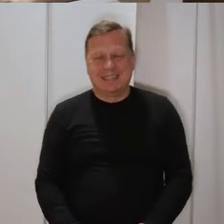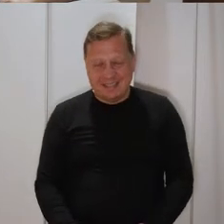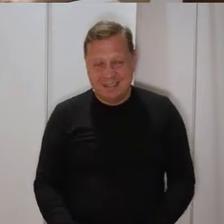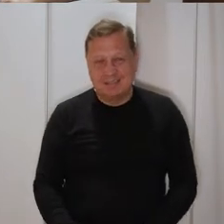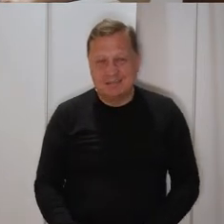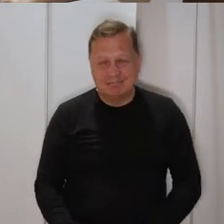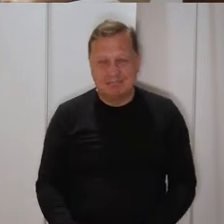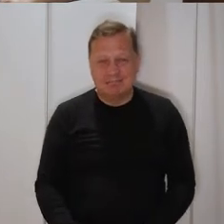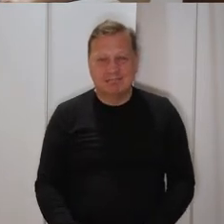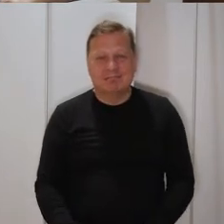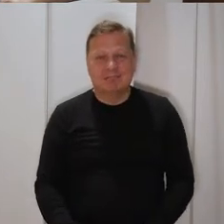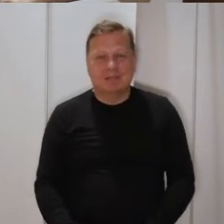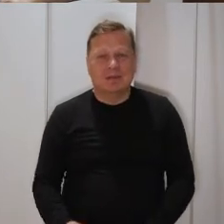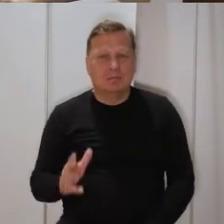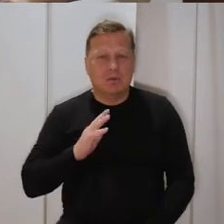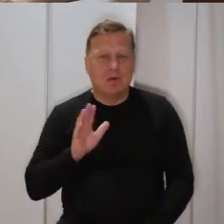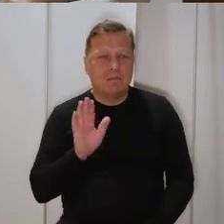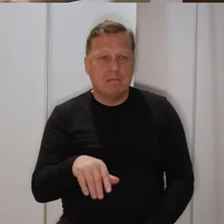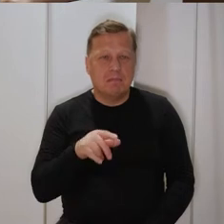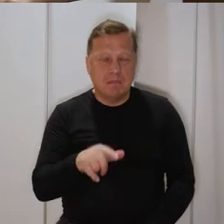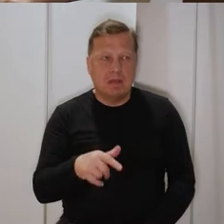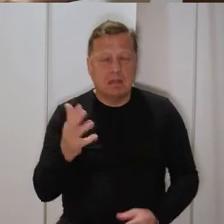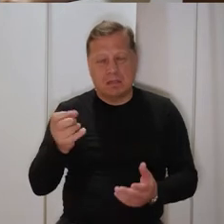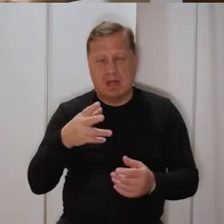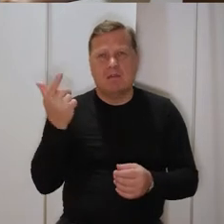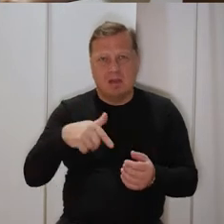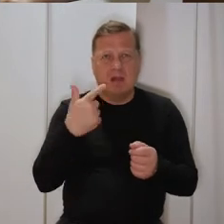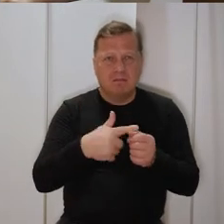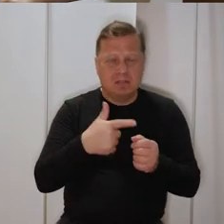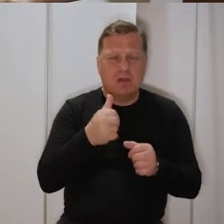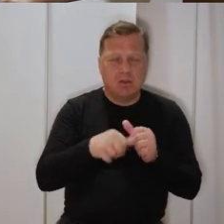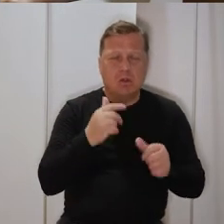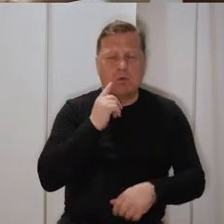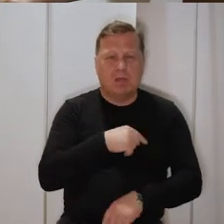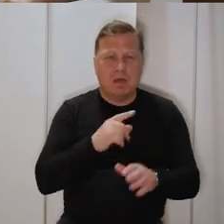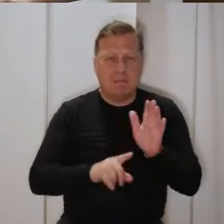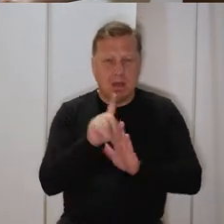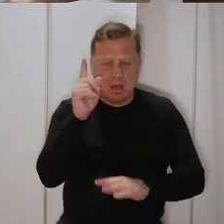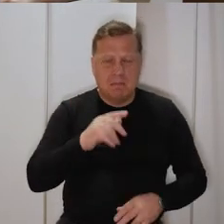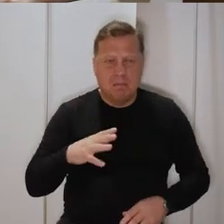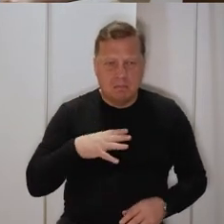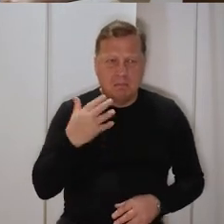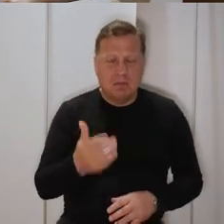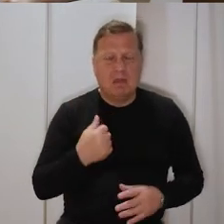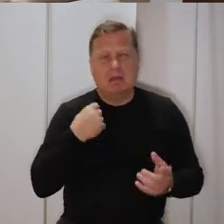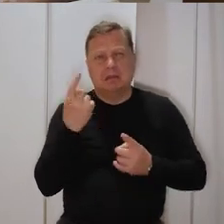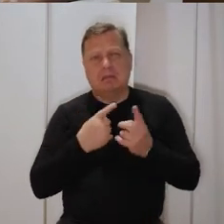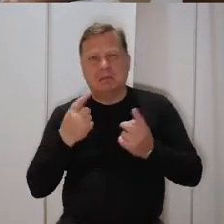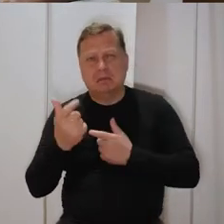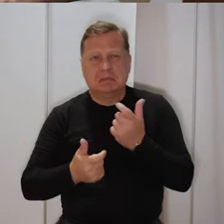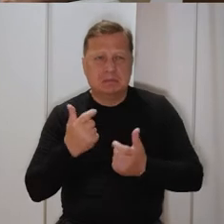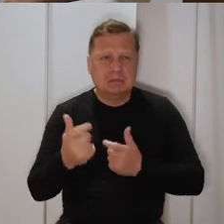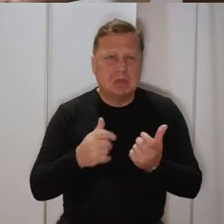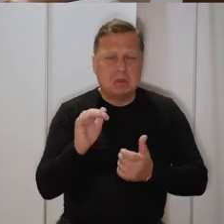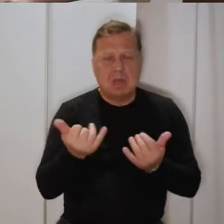I miałam straszną, tak, był luty 2020, miałam straszną gorączkę i sobie pomyślałam, że ha, co gdyby zrobić taki